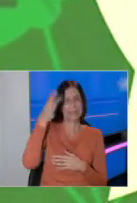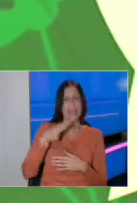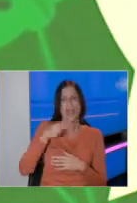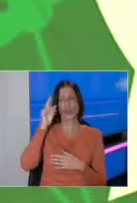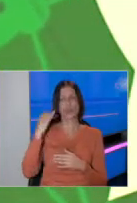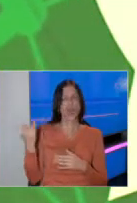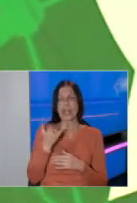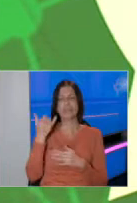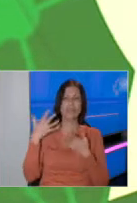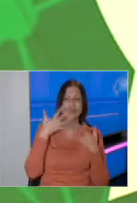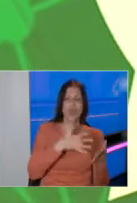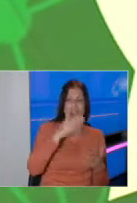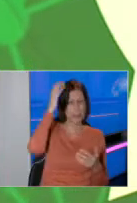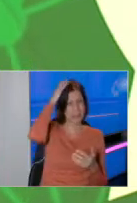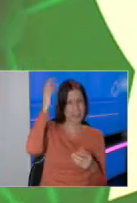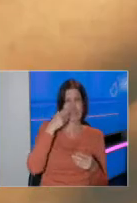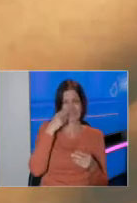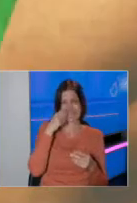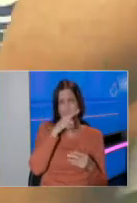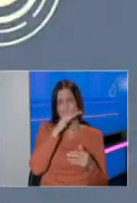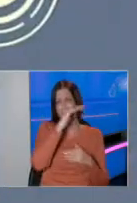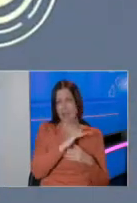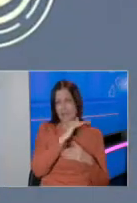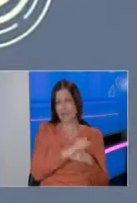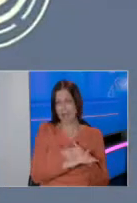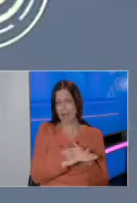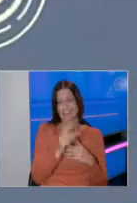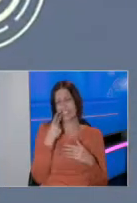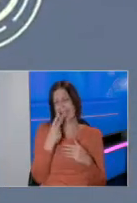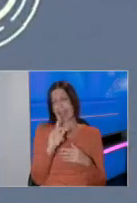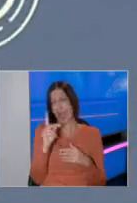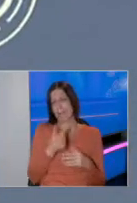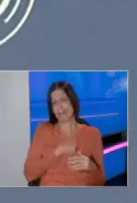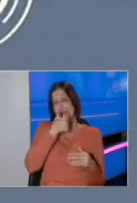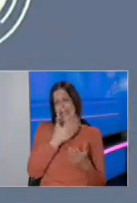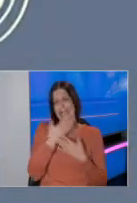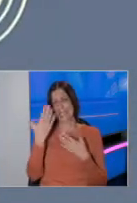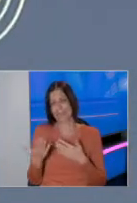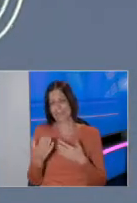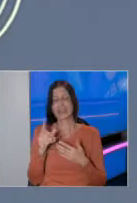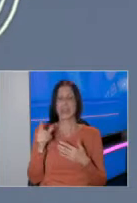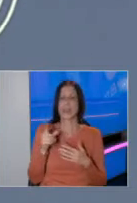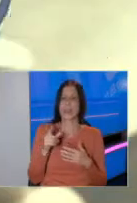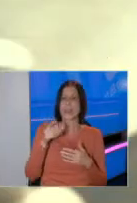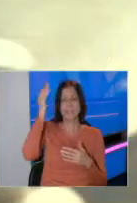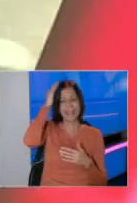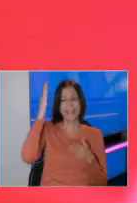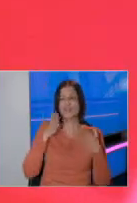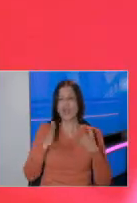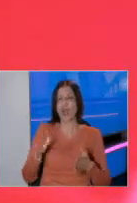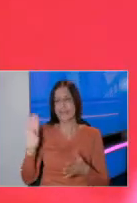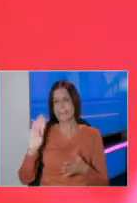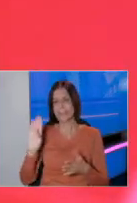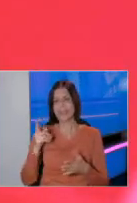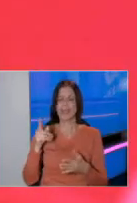בנט, מנסה כל הזמן יגרום לו להיות פחות ופחות, להיראות כמנהיג ימין. בנט מצידו תוקף לו מעט את נתניהו,